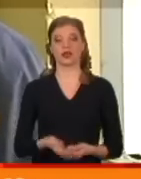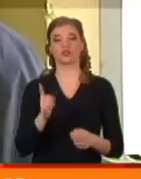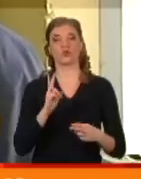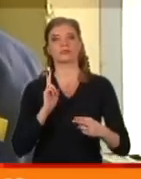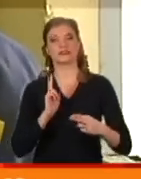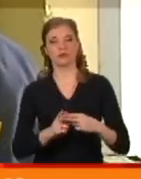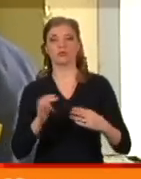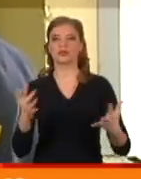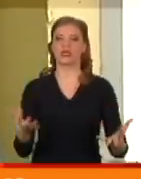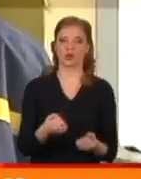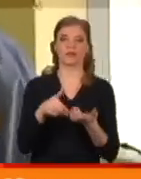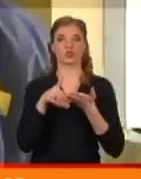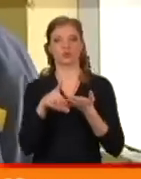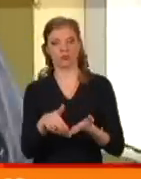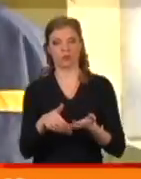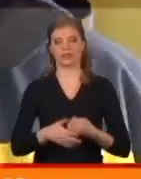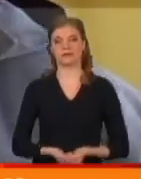Запобігти і врятувати, і допомогти,